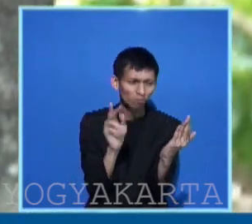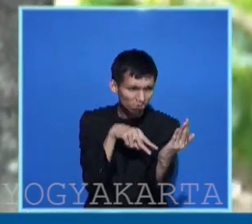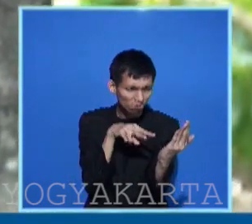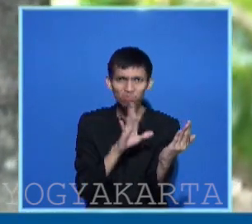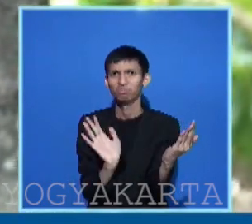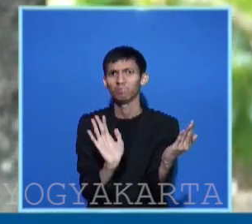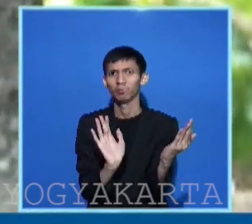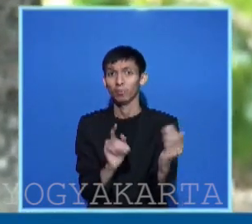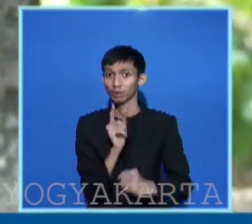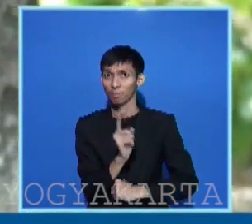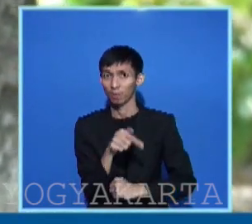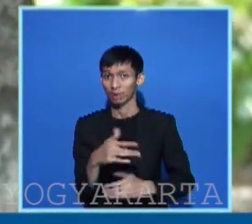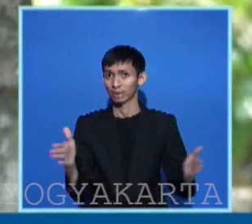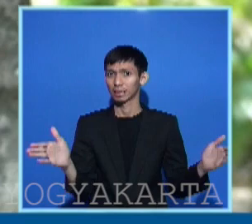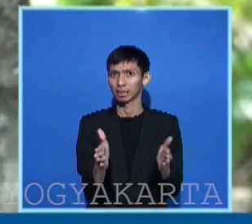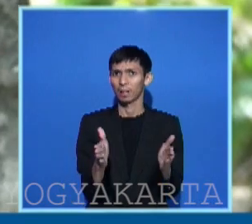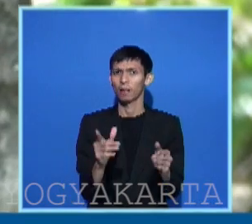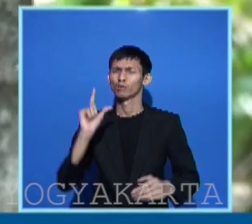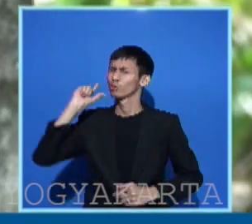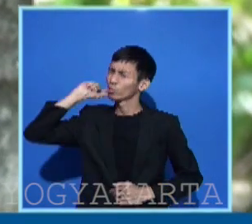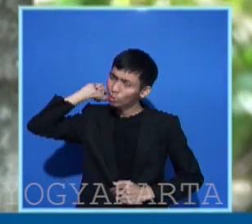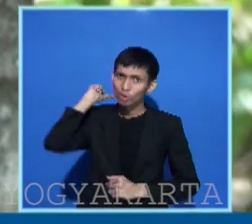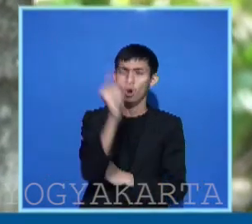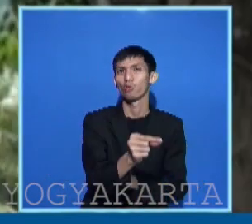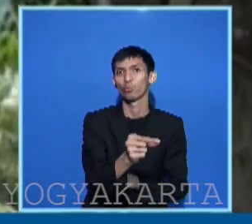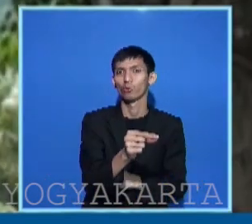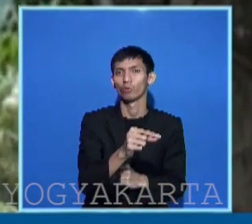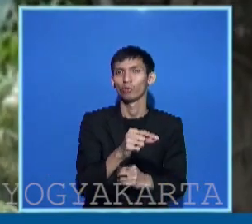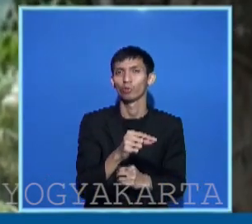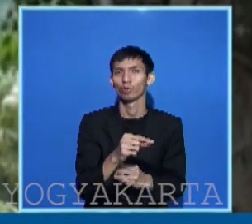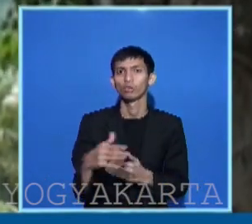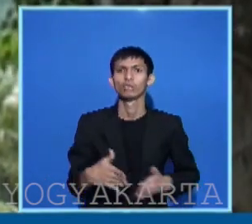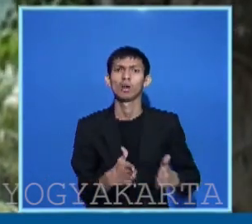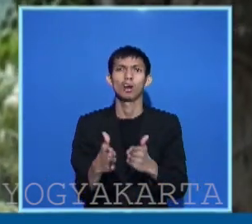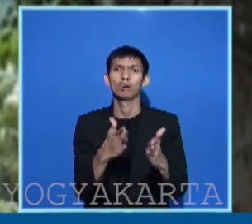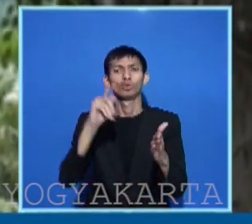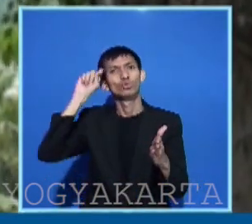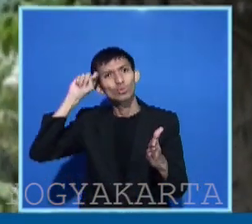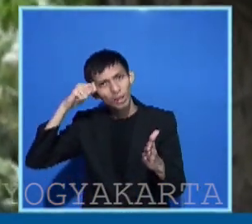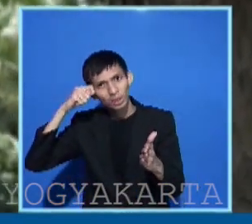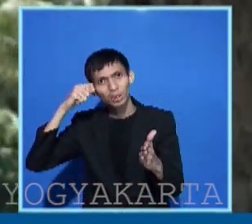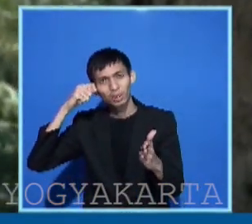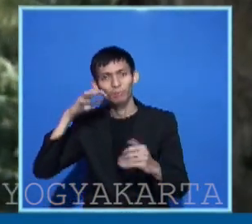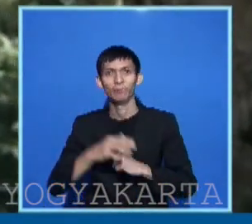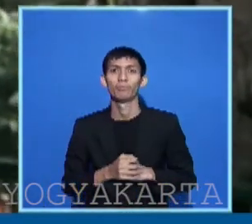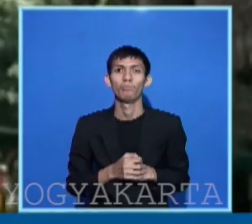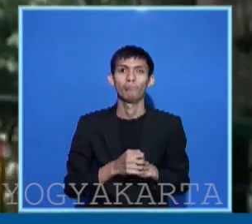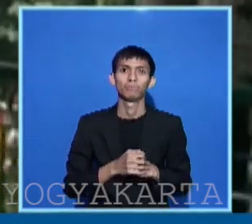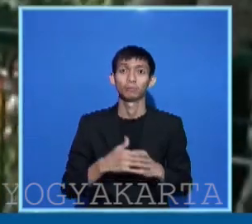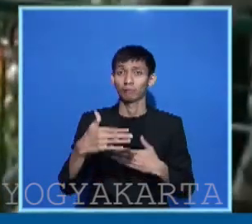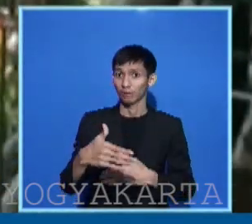jalaran papan nipun ingkang tebih saking papan padulungan naliko zaman semanten Milo Candi meniko gimboten karimatkan